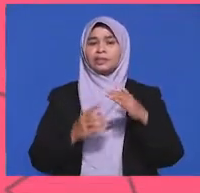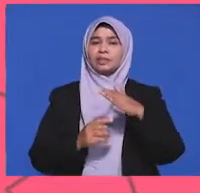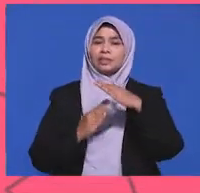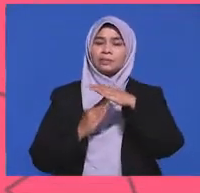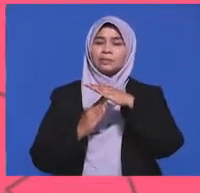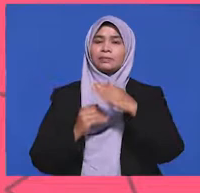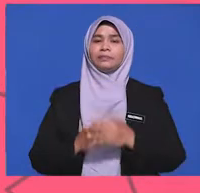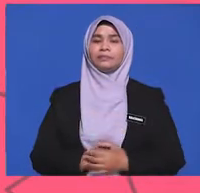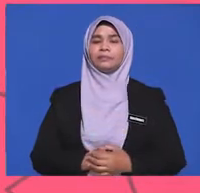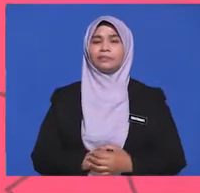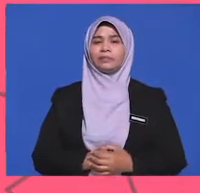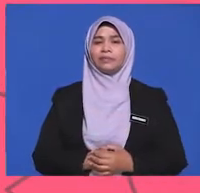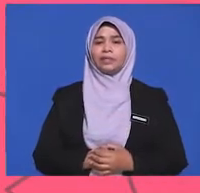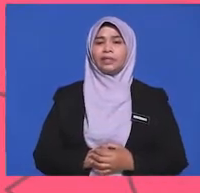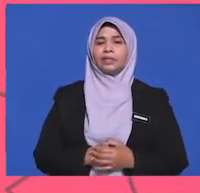Carta alir.